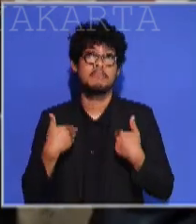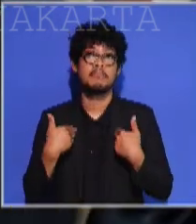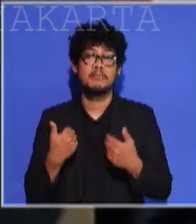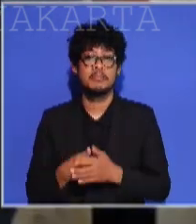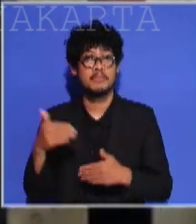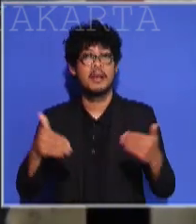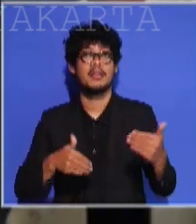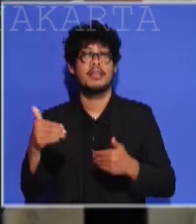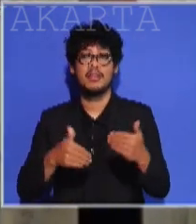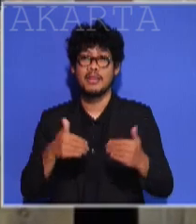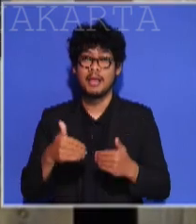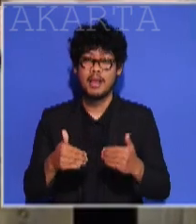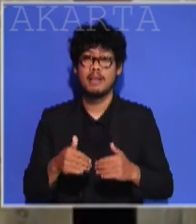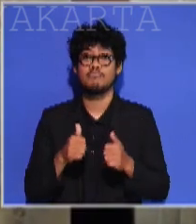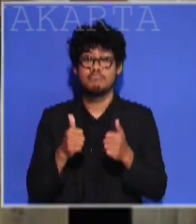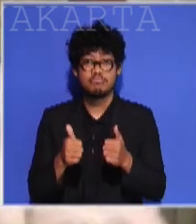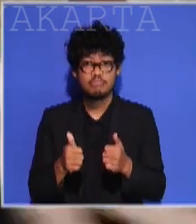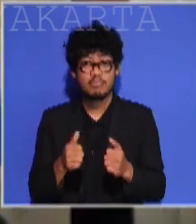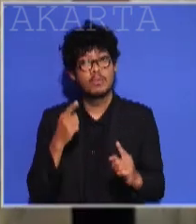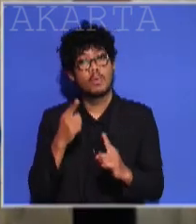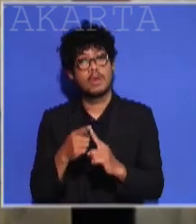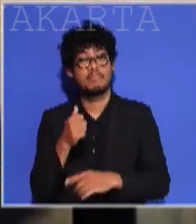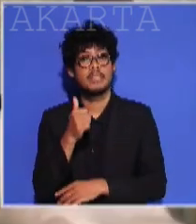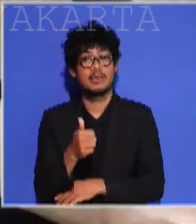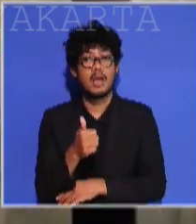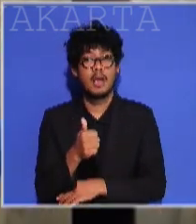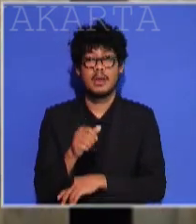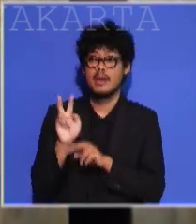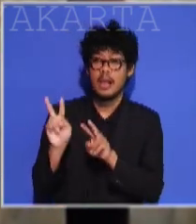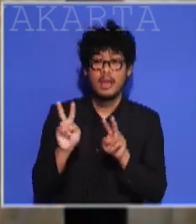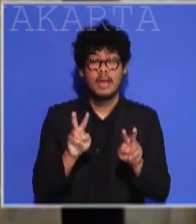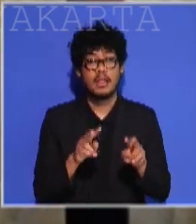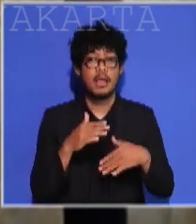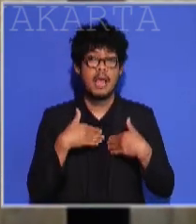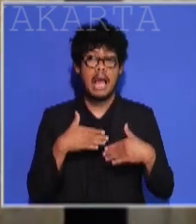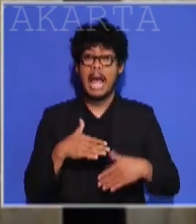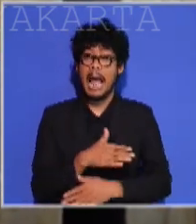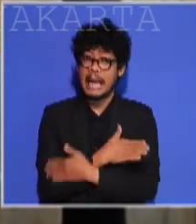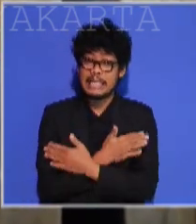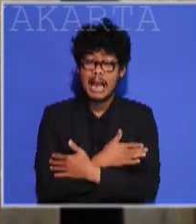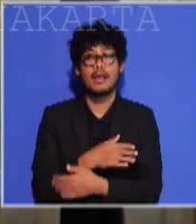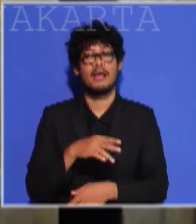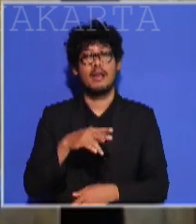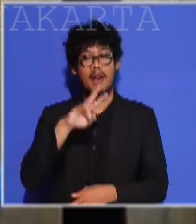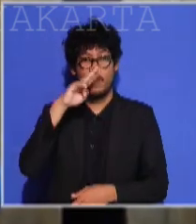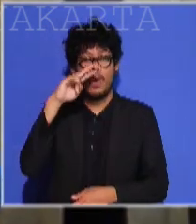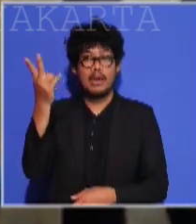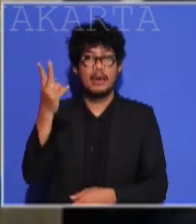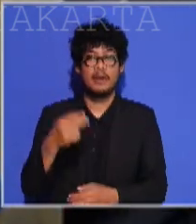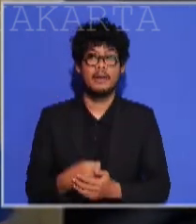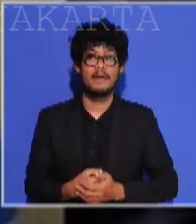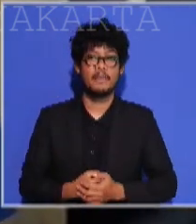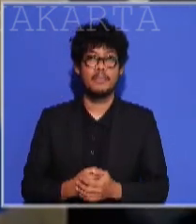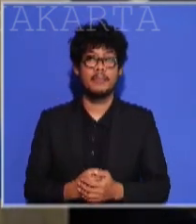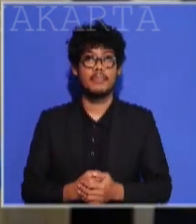sini. Jadinya bisa wisata-wisata di Aceh dilihat sama orang-orang luar. Ya. Terus pun